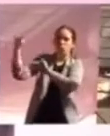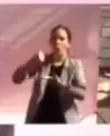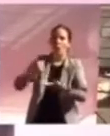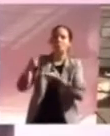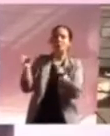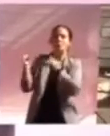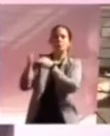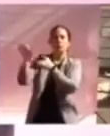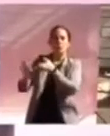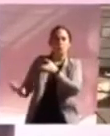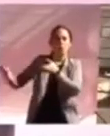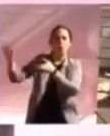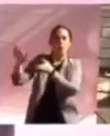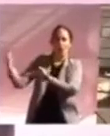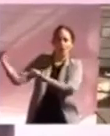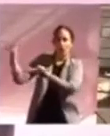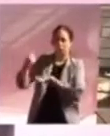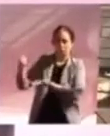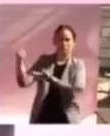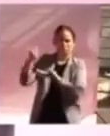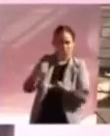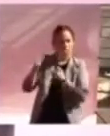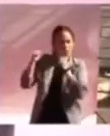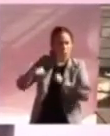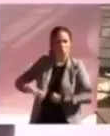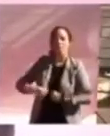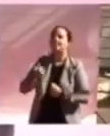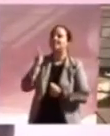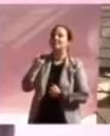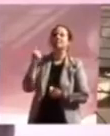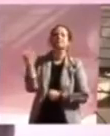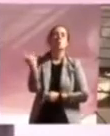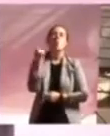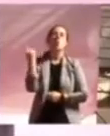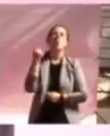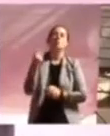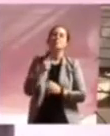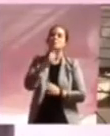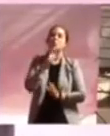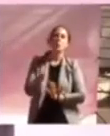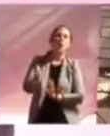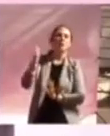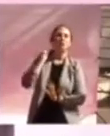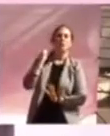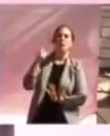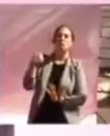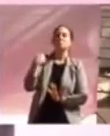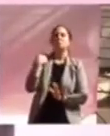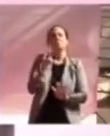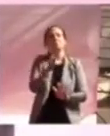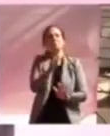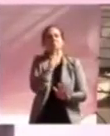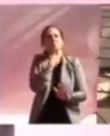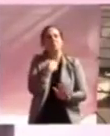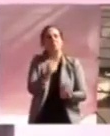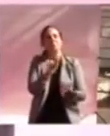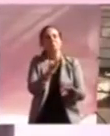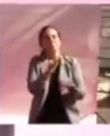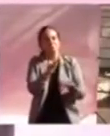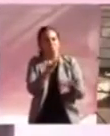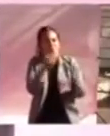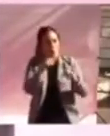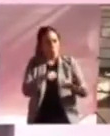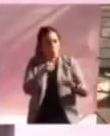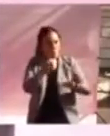raccontato dodici mesi fa che c'erano investimenti di questa natura probabilmente